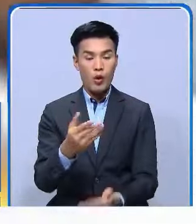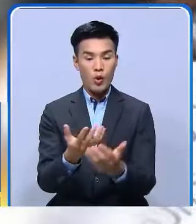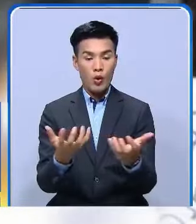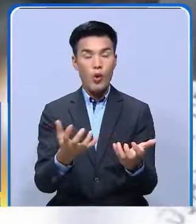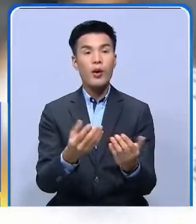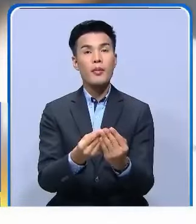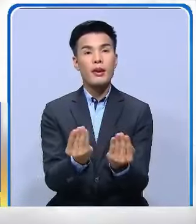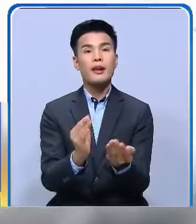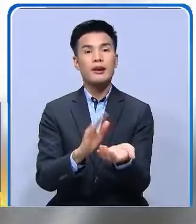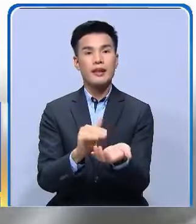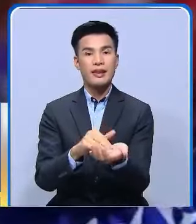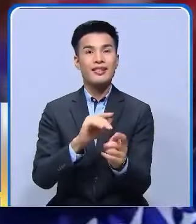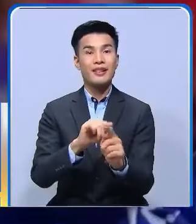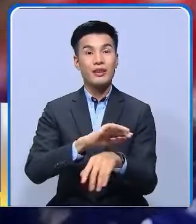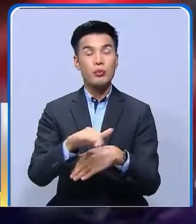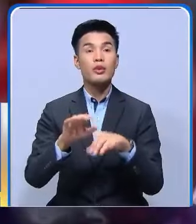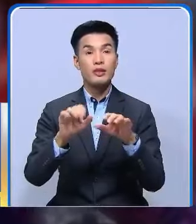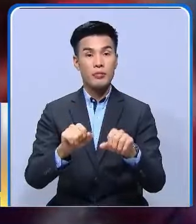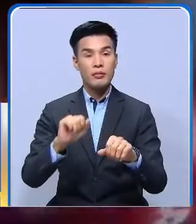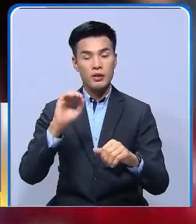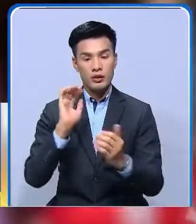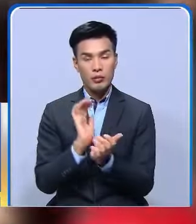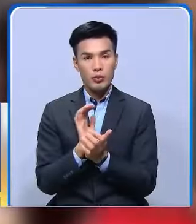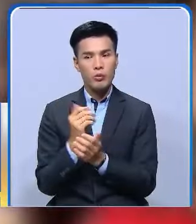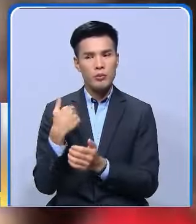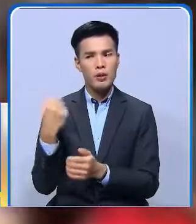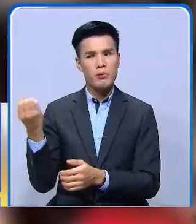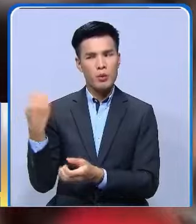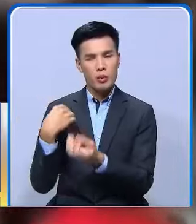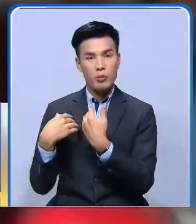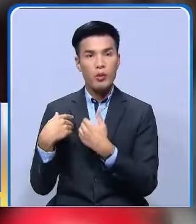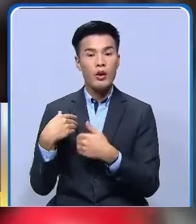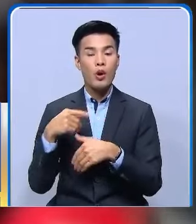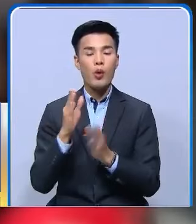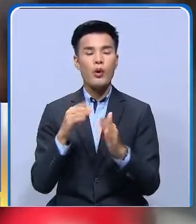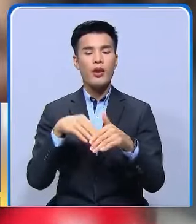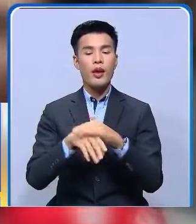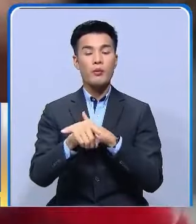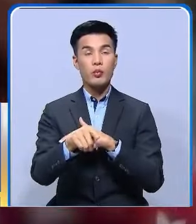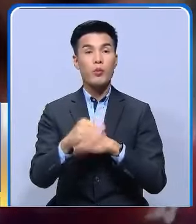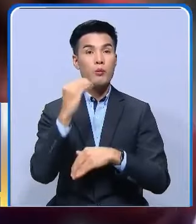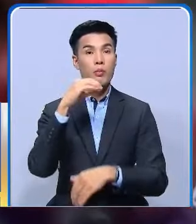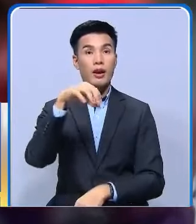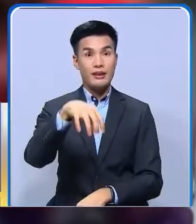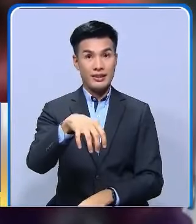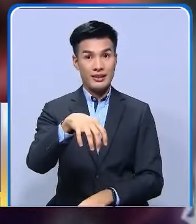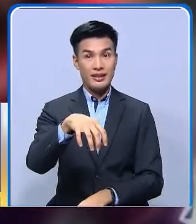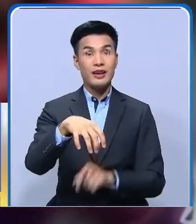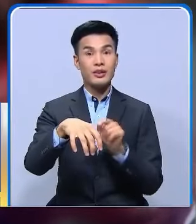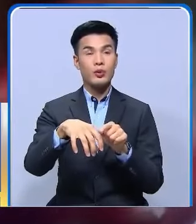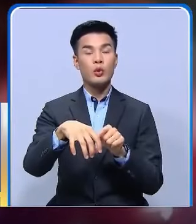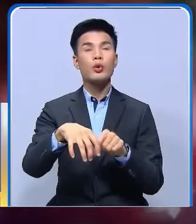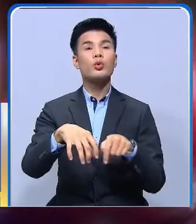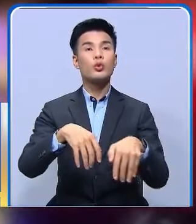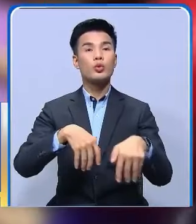การเล่นพนันการจับกุมครั้งนี้เนี่ยเจ้าหน้าที่ได้รับการร้องเรียนมาว่ามีการลักลอบเล่นการพนันในบ้านหลังดังกล่าวนี้อยู่ในพื้น